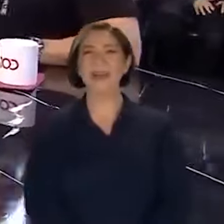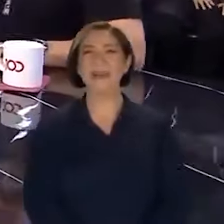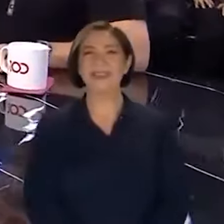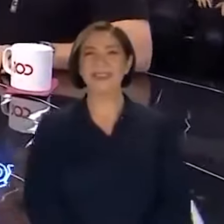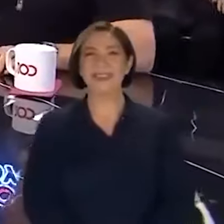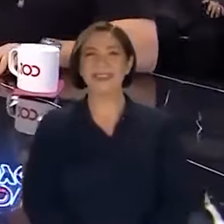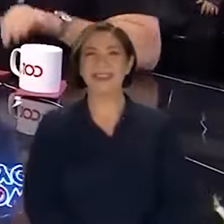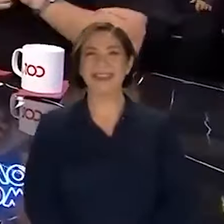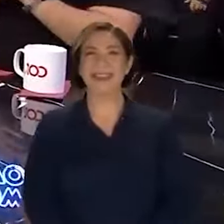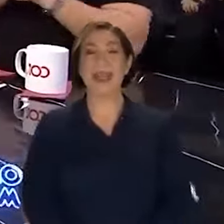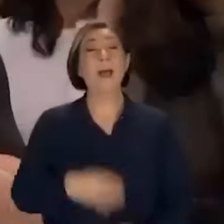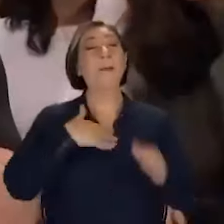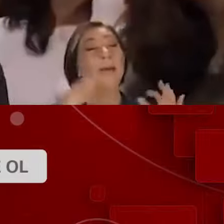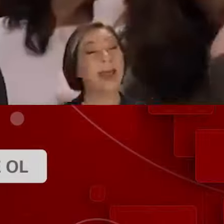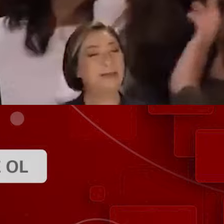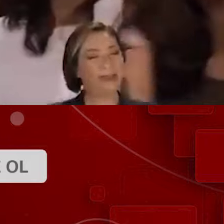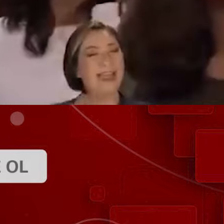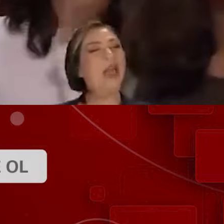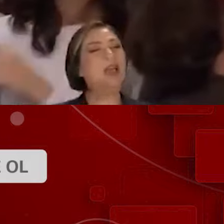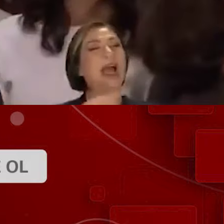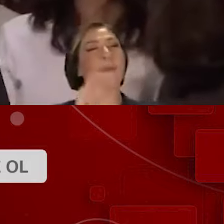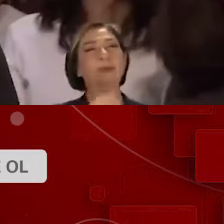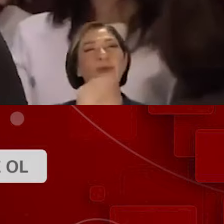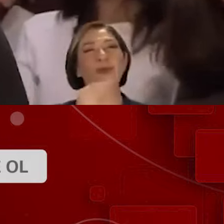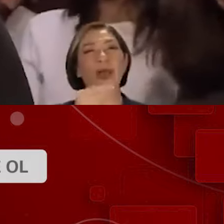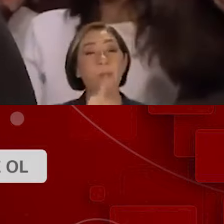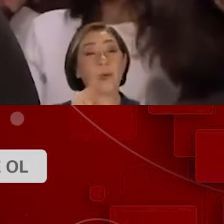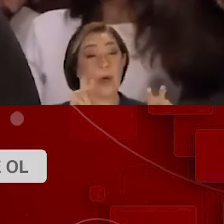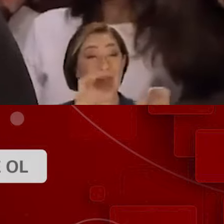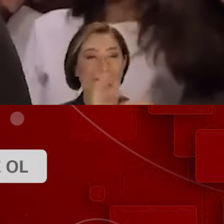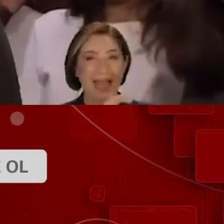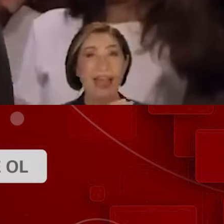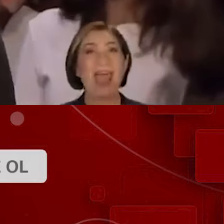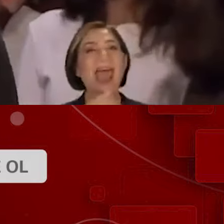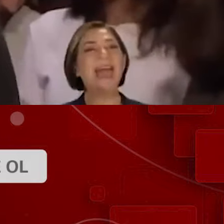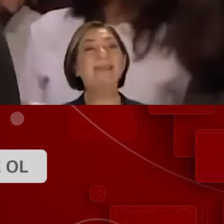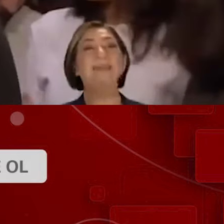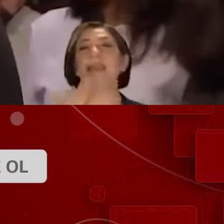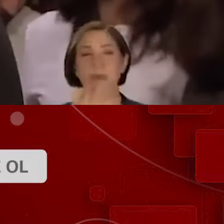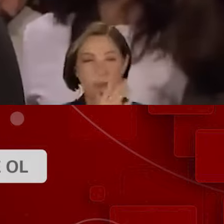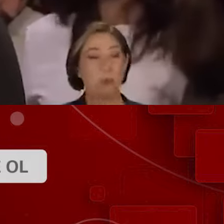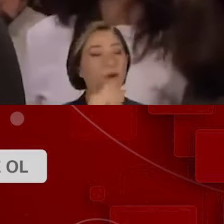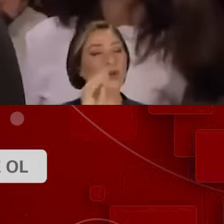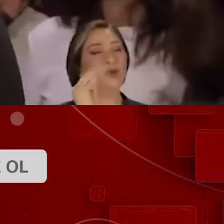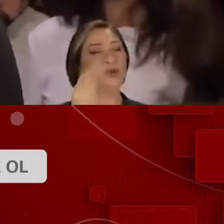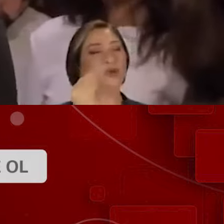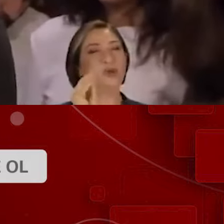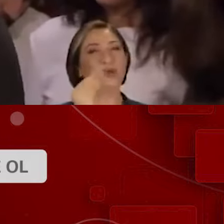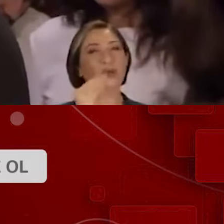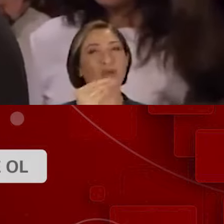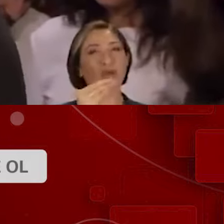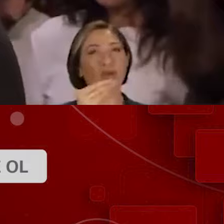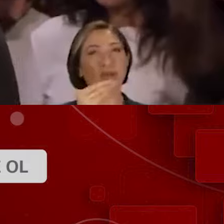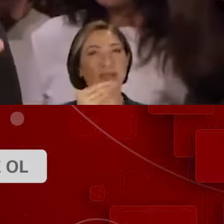biliyorsun ben hep sahnede Şaka yapıyorum Çocuklar Bu konuyla ilgili Hani espri Şu hani çocuğun eee